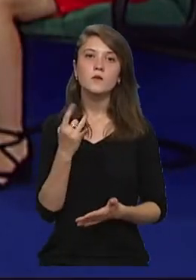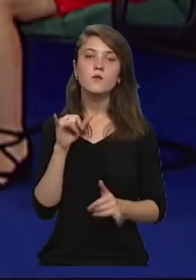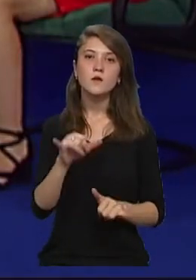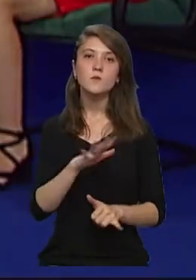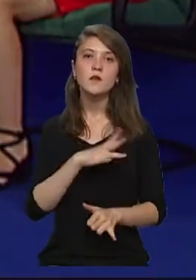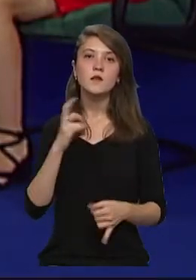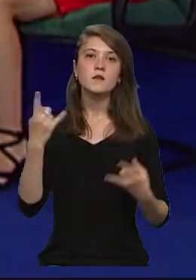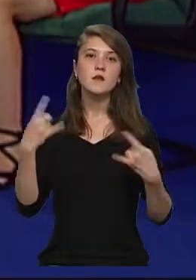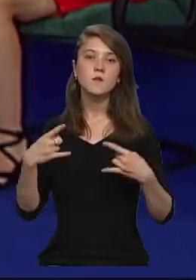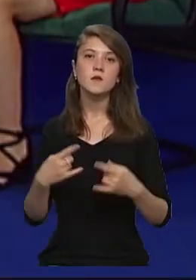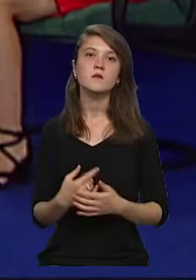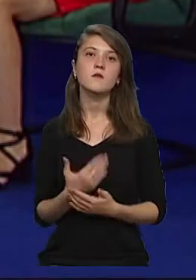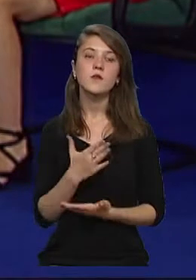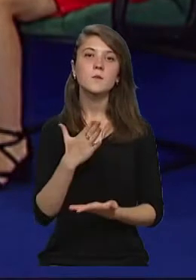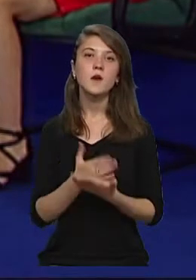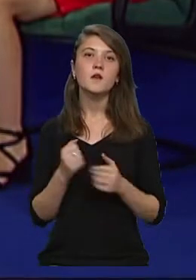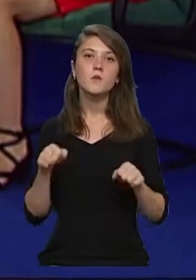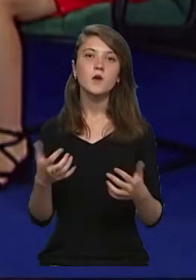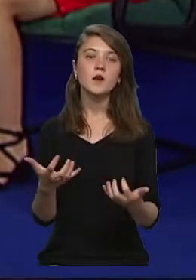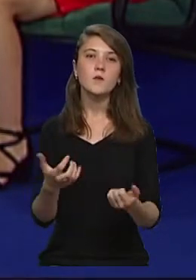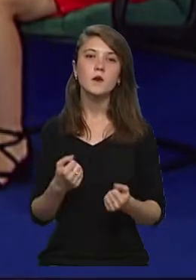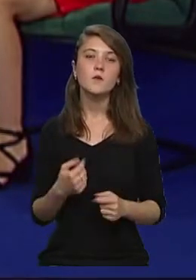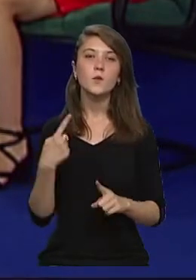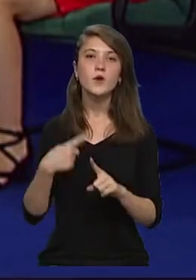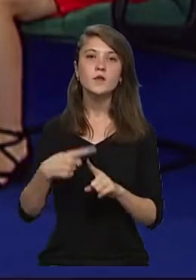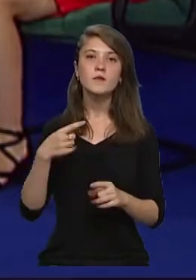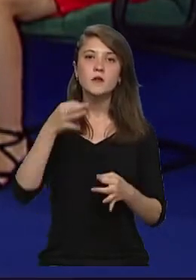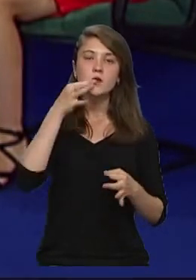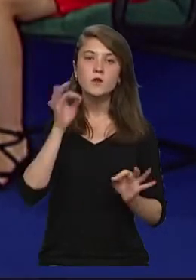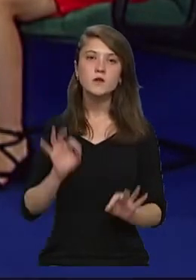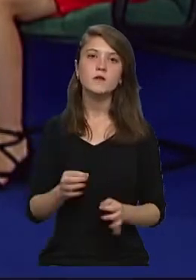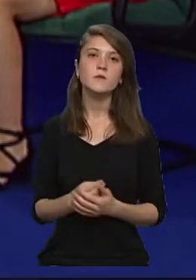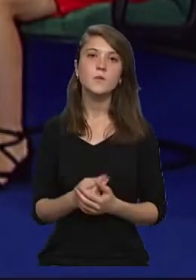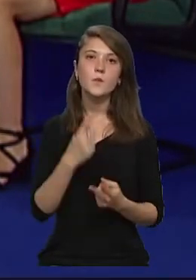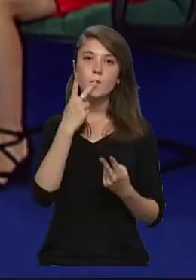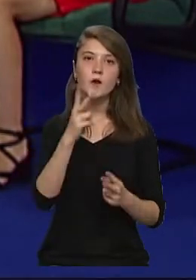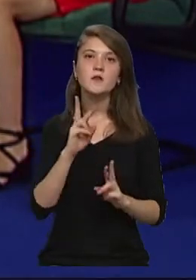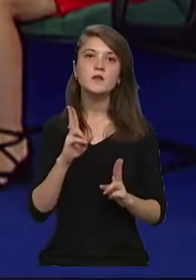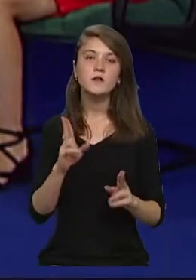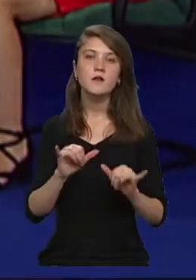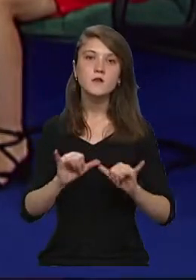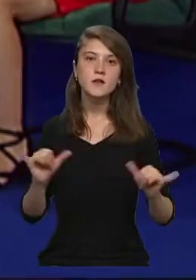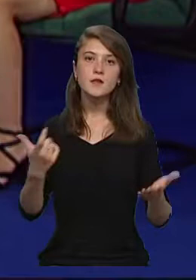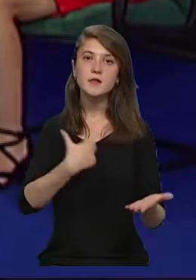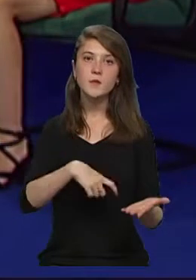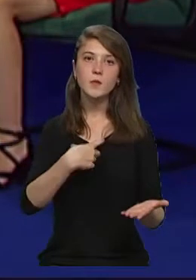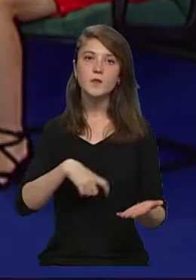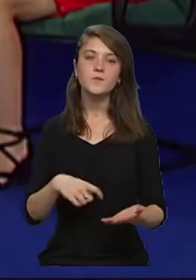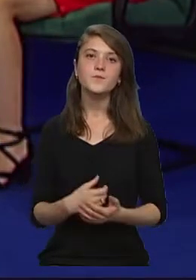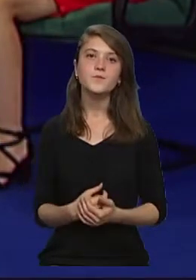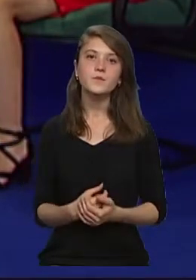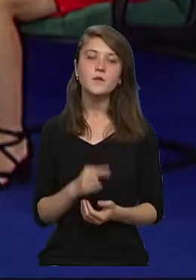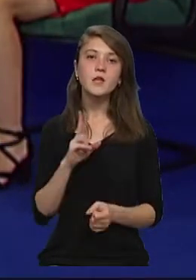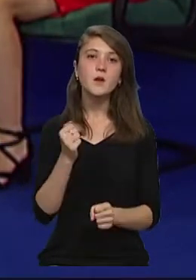на телебаченні. Вони мали змогу отримати позитивний досвід, побачити, як розвивати себе і